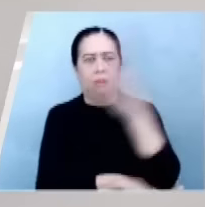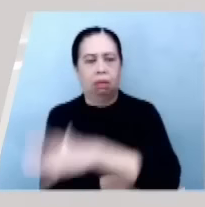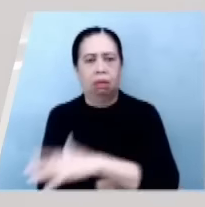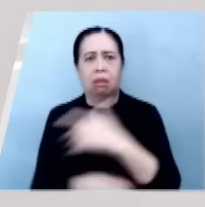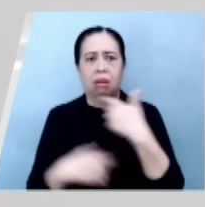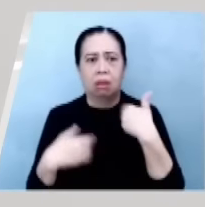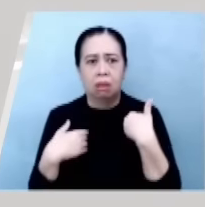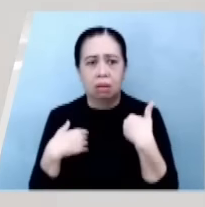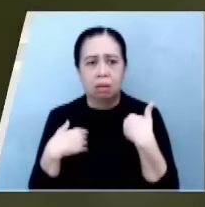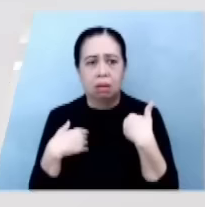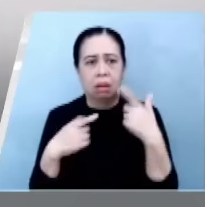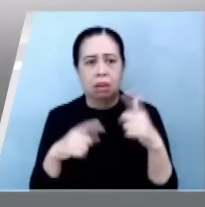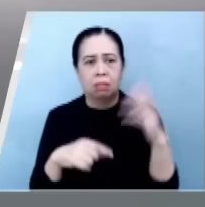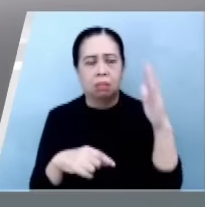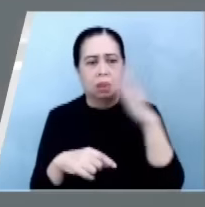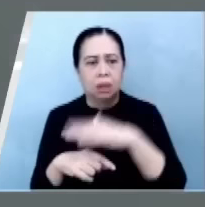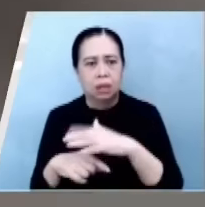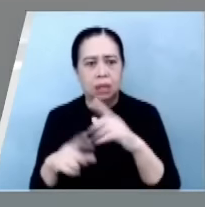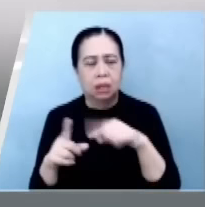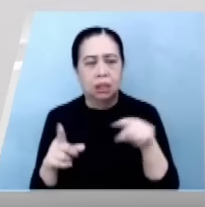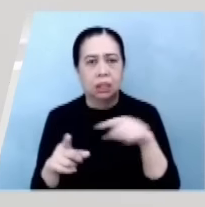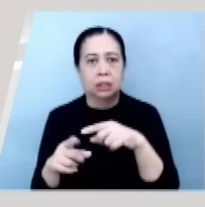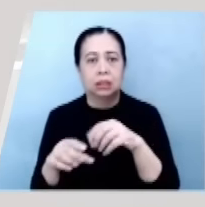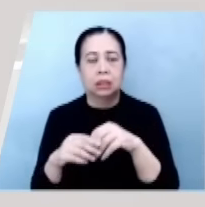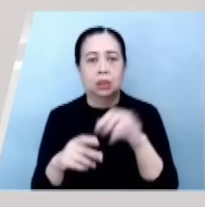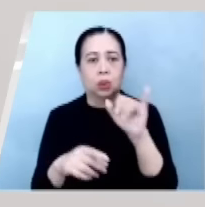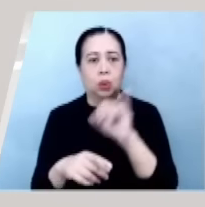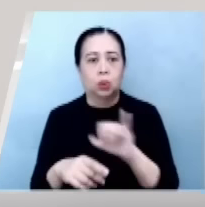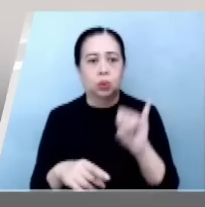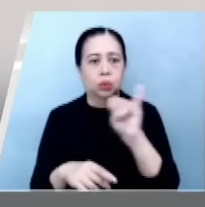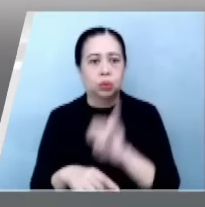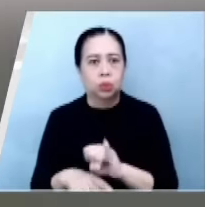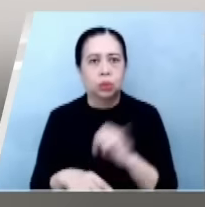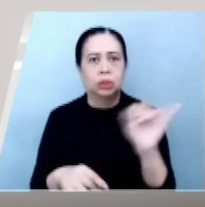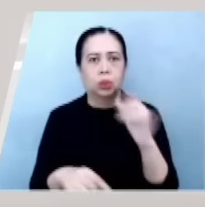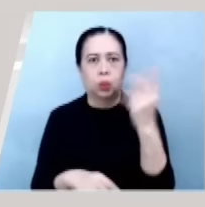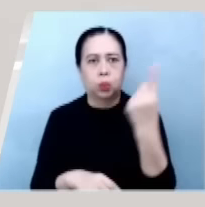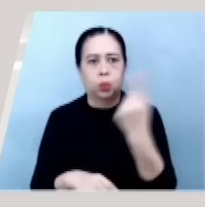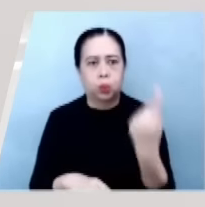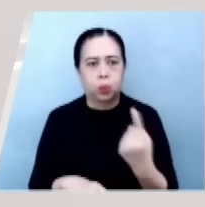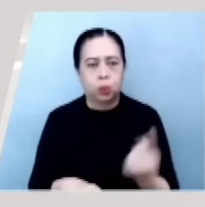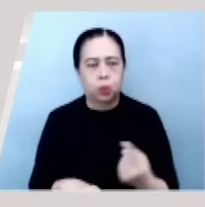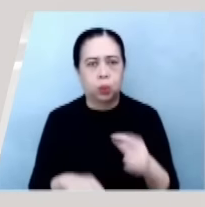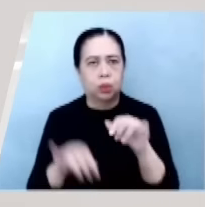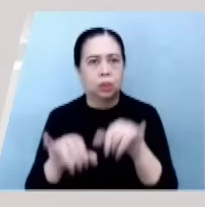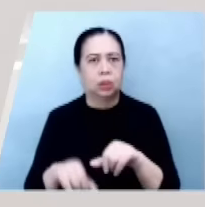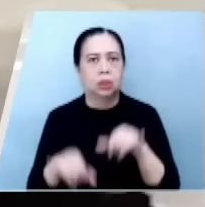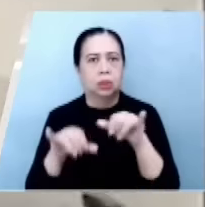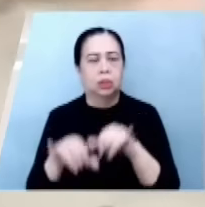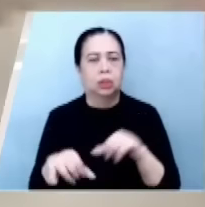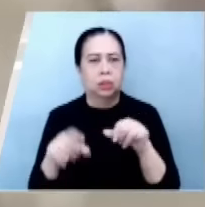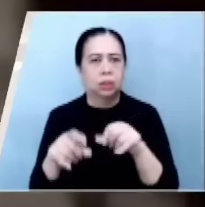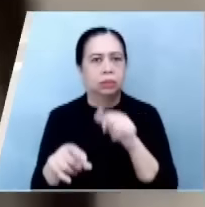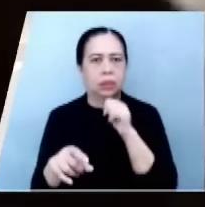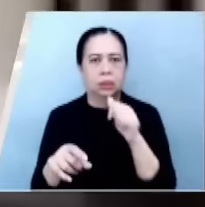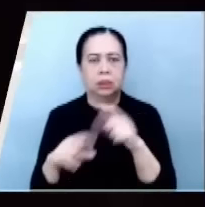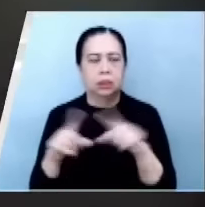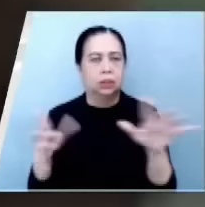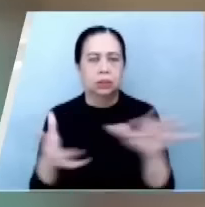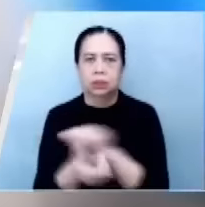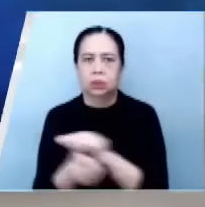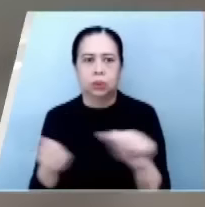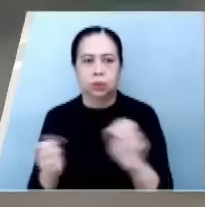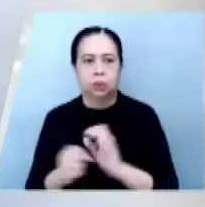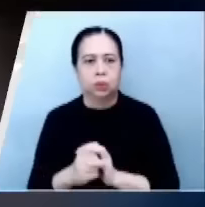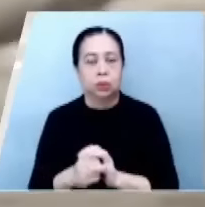pang kuliglig. Sa Sinait, Ilocos Sur naman, isang ipo-ipo ang namataan. Nagtagal daw yan ng ilang minuto pero hindi naman nakapaminsala. Mga